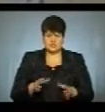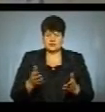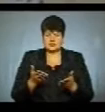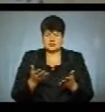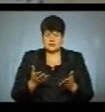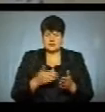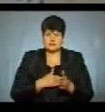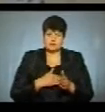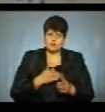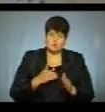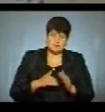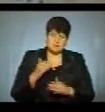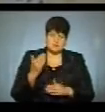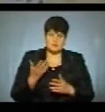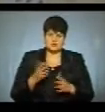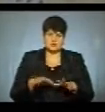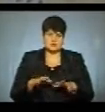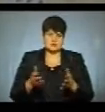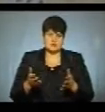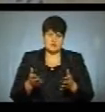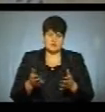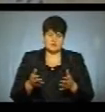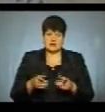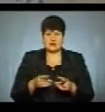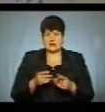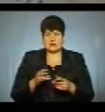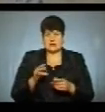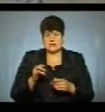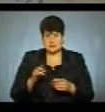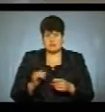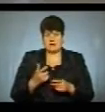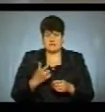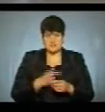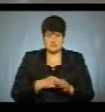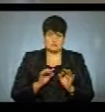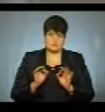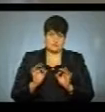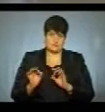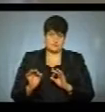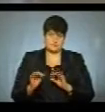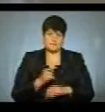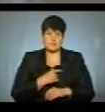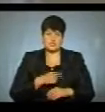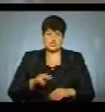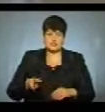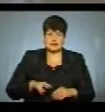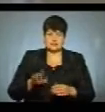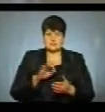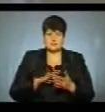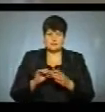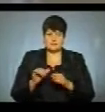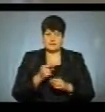підняла температура, чи місцева реакція, то було. Ніби вакцина переносяться нормально. Медична директорка Центру